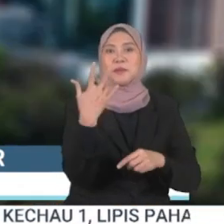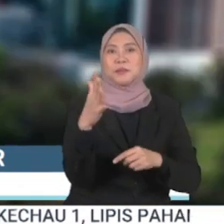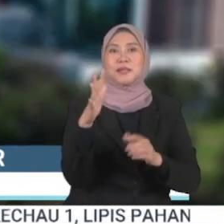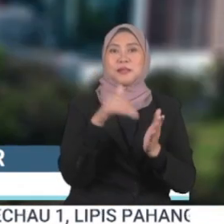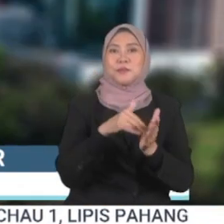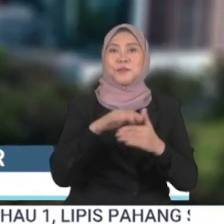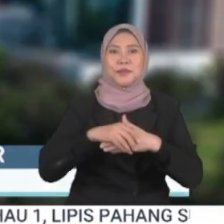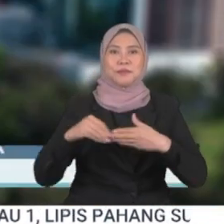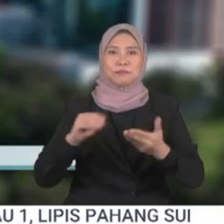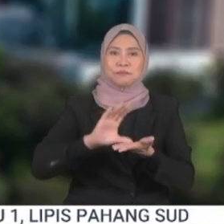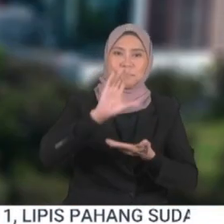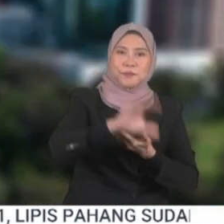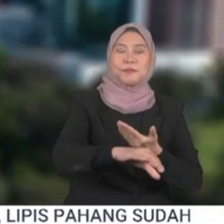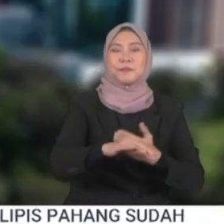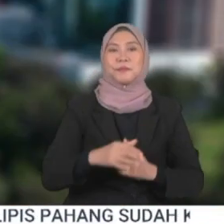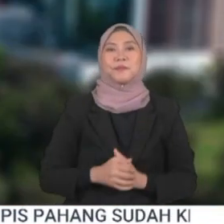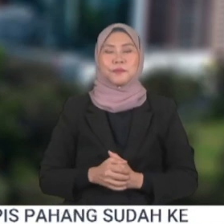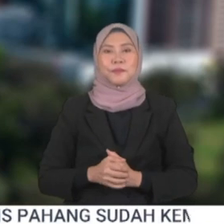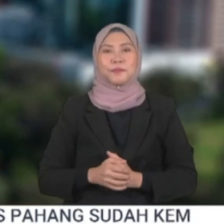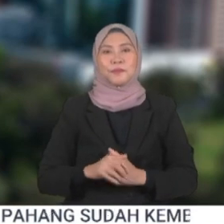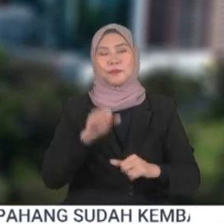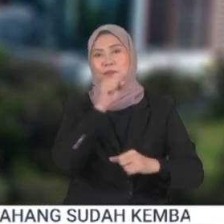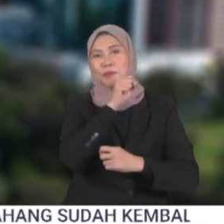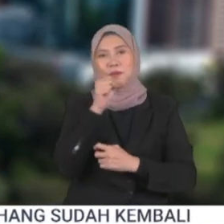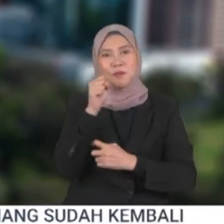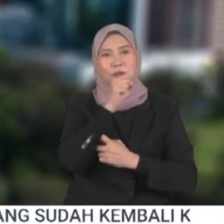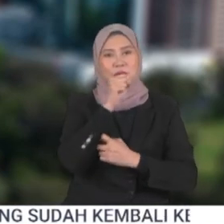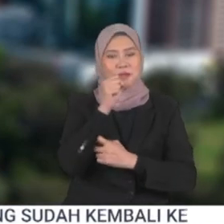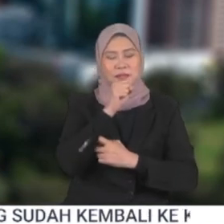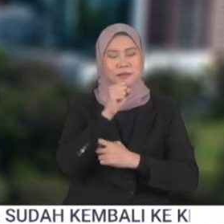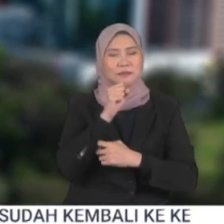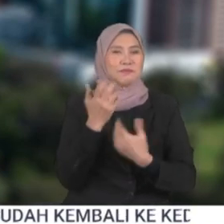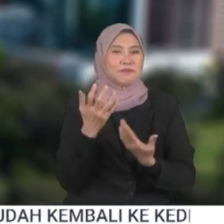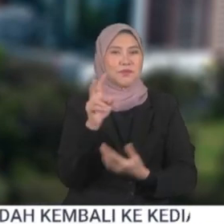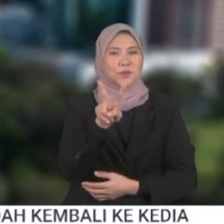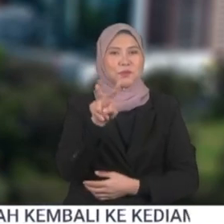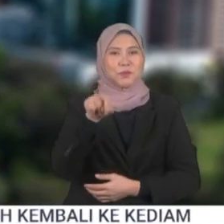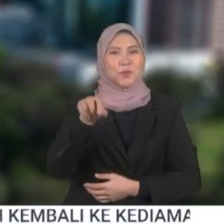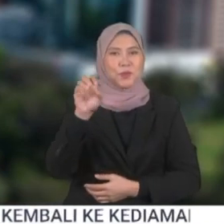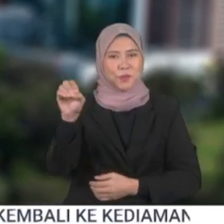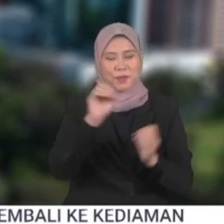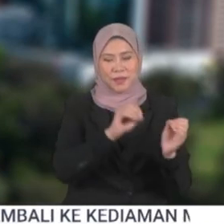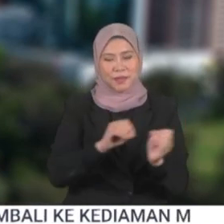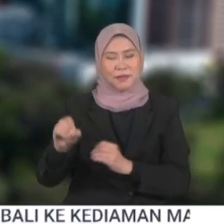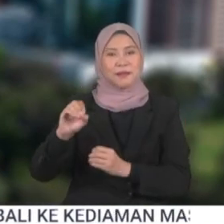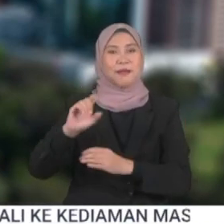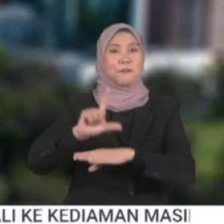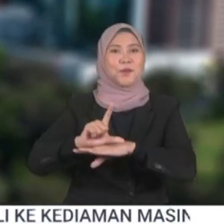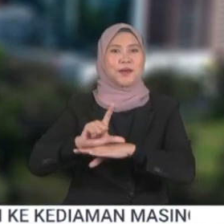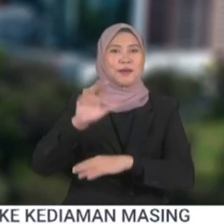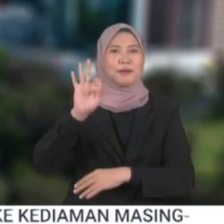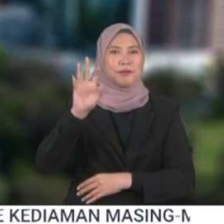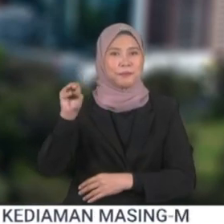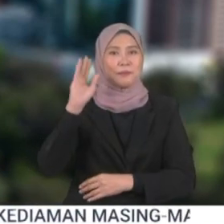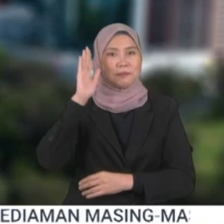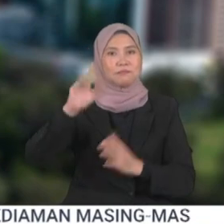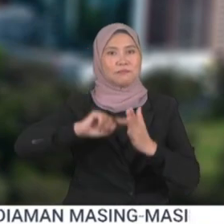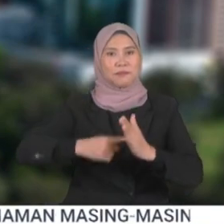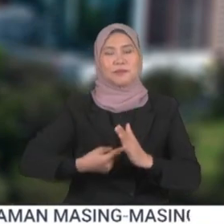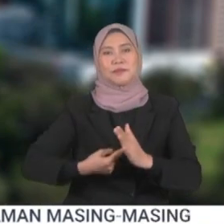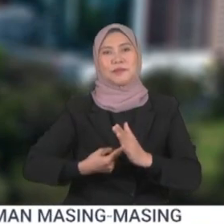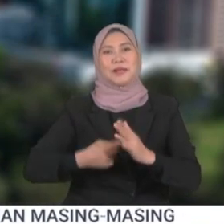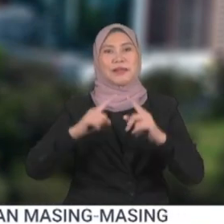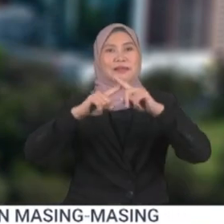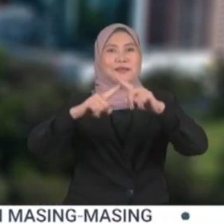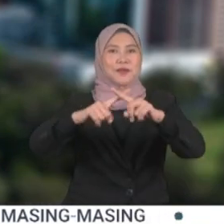r000 konsert hiburan tanpa henti hth2.0 anjuran Labuan FM di jadual berlangsung di dewan